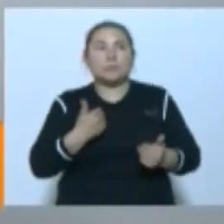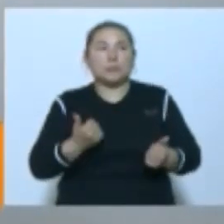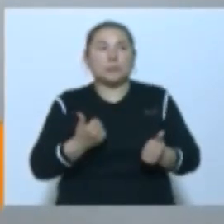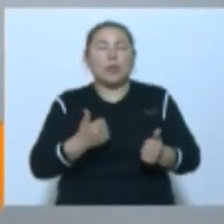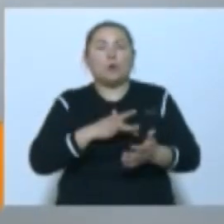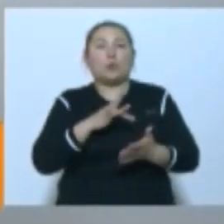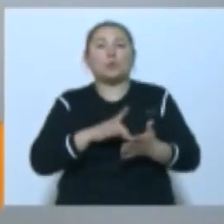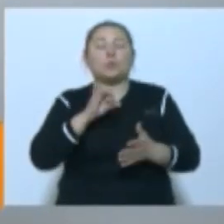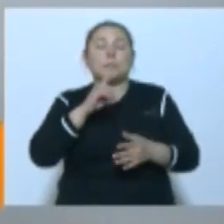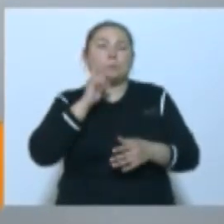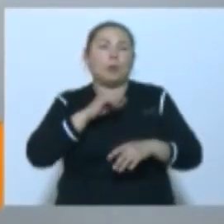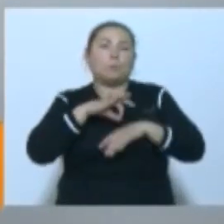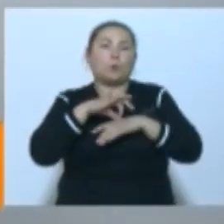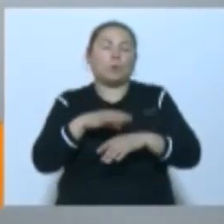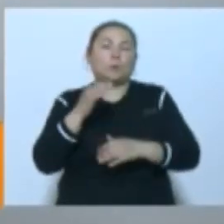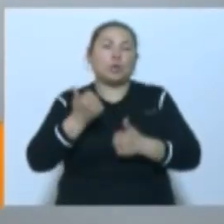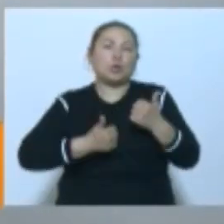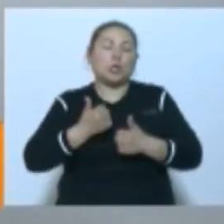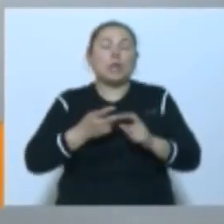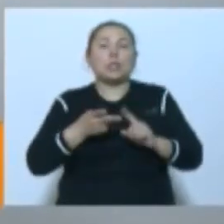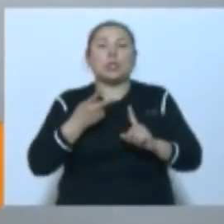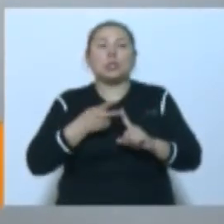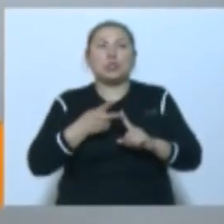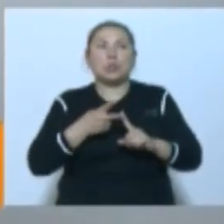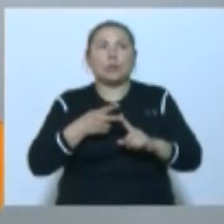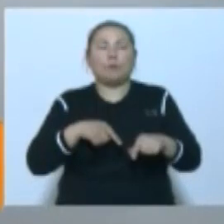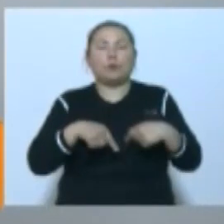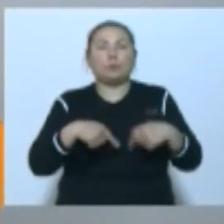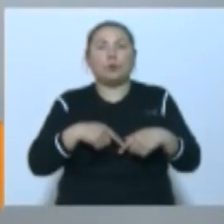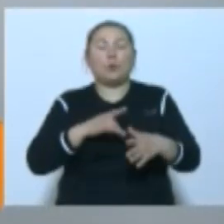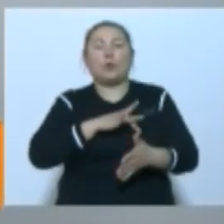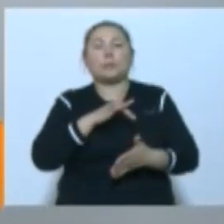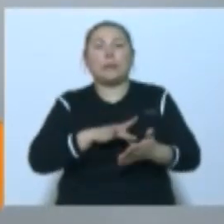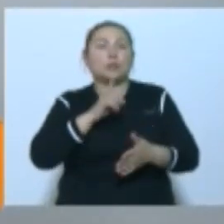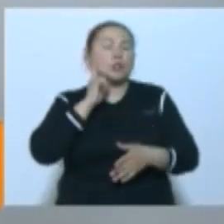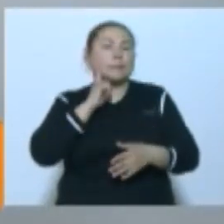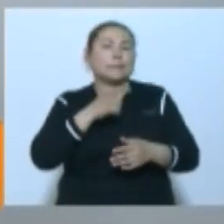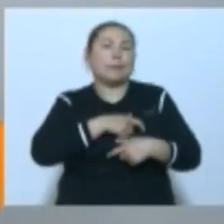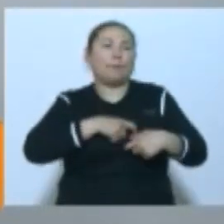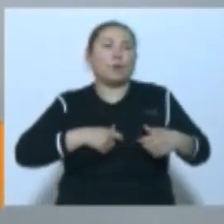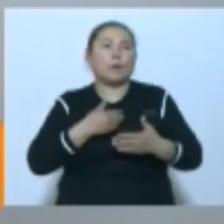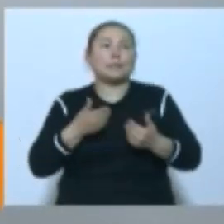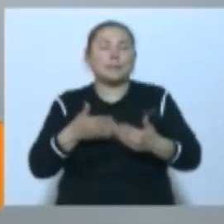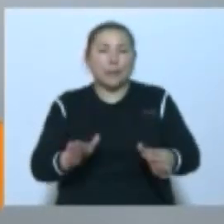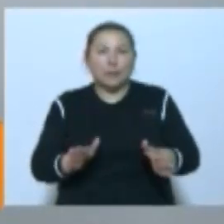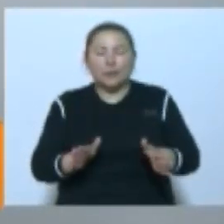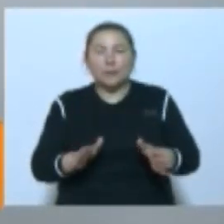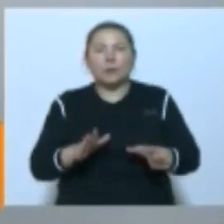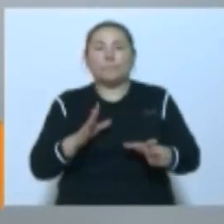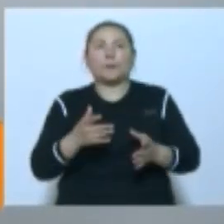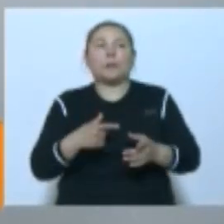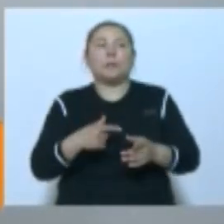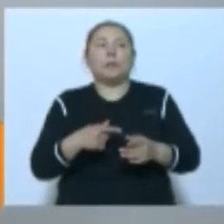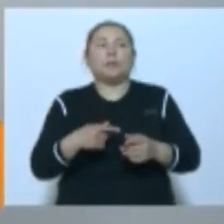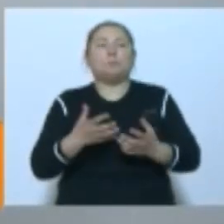Жаңаөзен қаласында болады. Екіншіден футбол орталығы жас түлектер басқа жалға